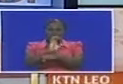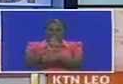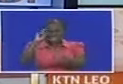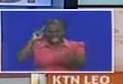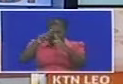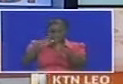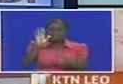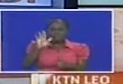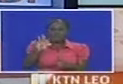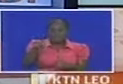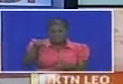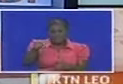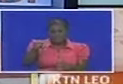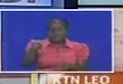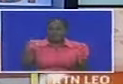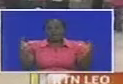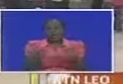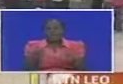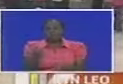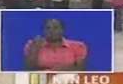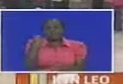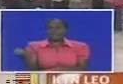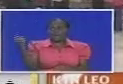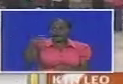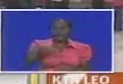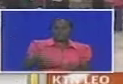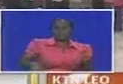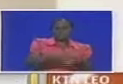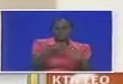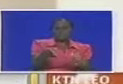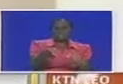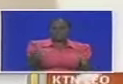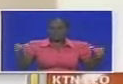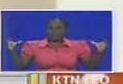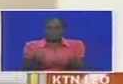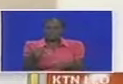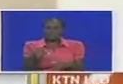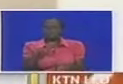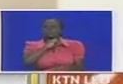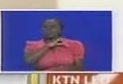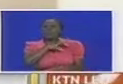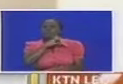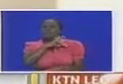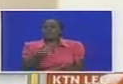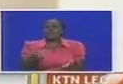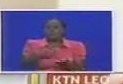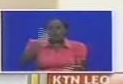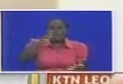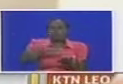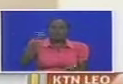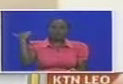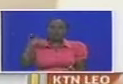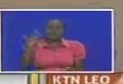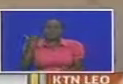kanisani ilitibuka baada ya wakazi wa eneo hilo kujitokeza na kuwatimua. Wakazi wa Mtopanga wamelalamikia ongezeko la visa vya uhalifu